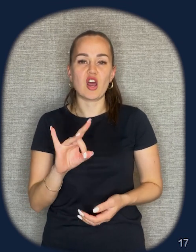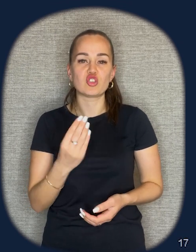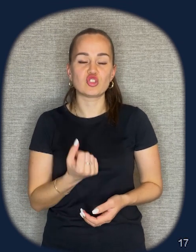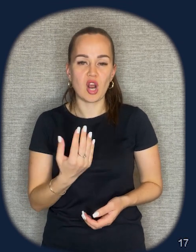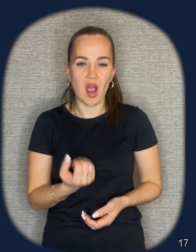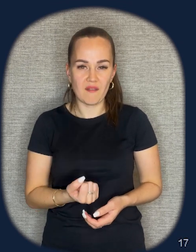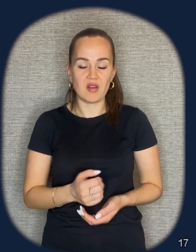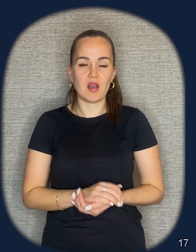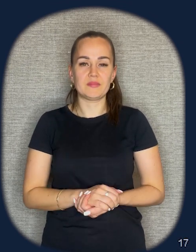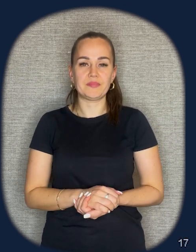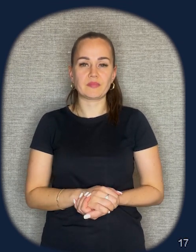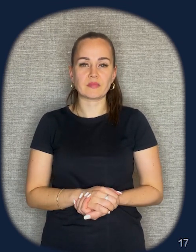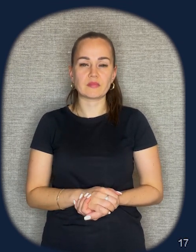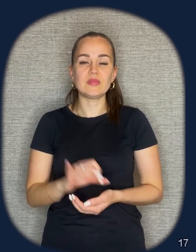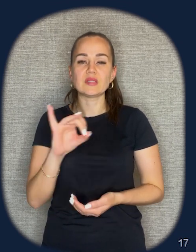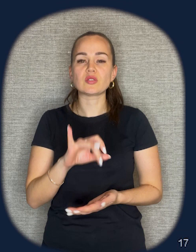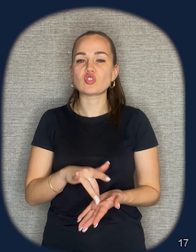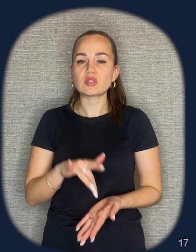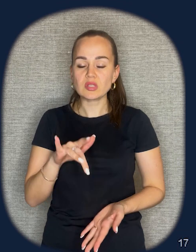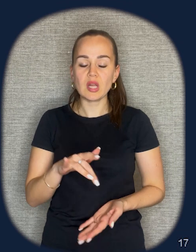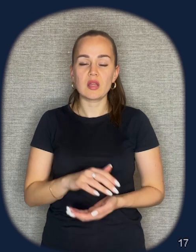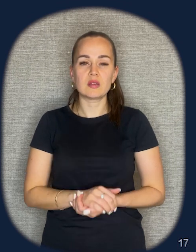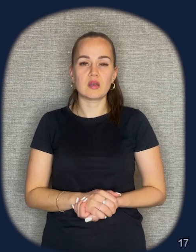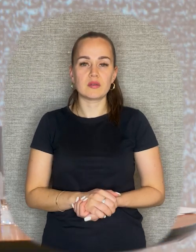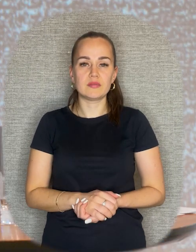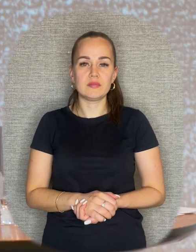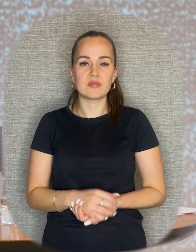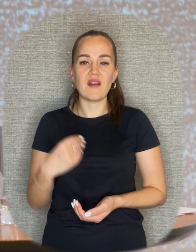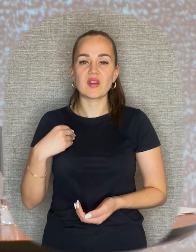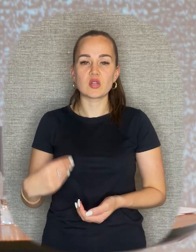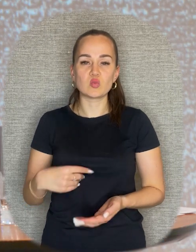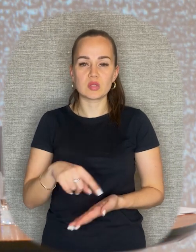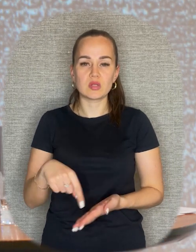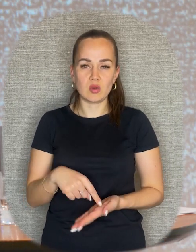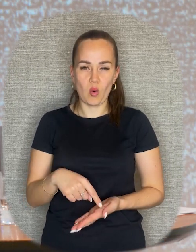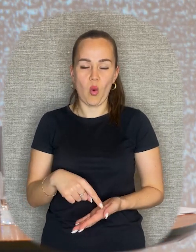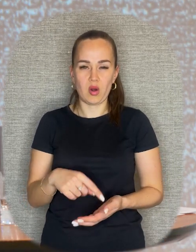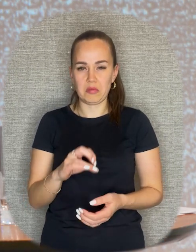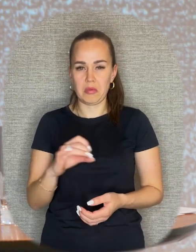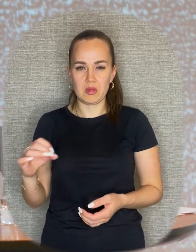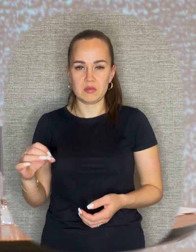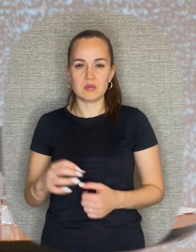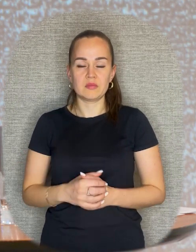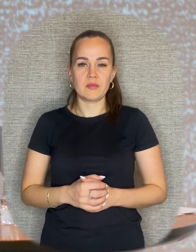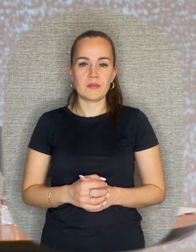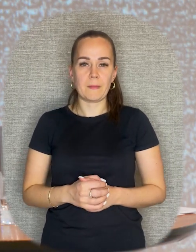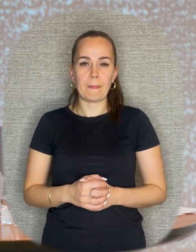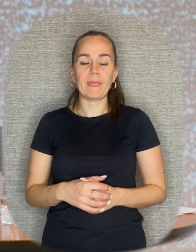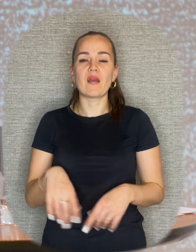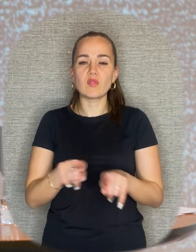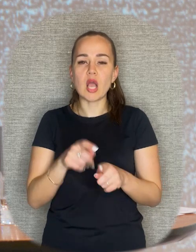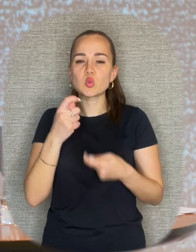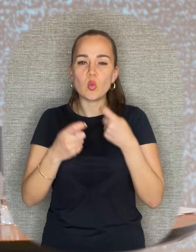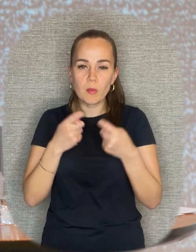известные примеры которые у всех на слуху как например исторические центры Варшавы Старо място или